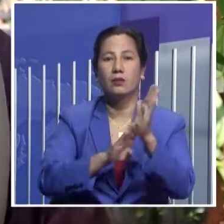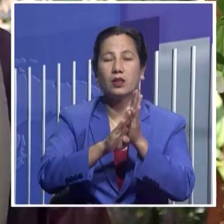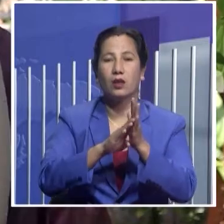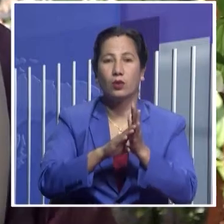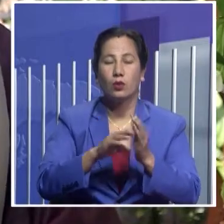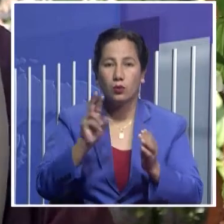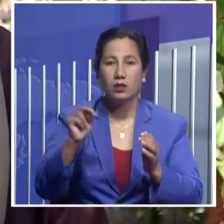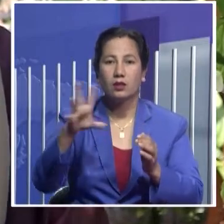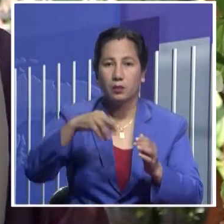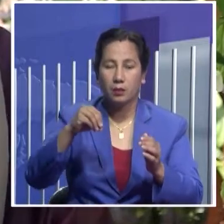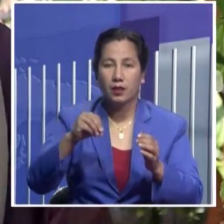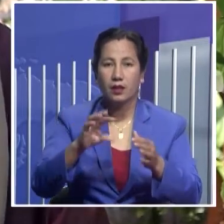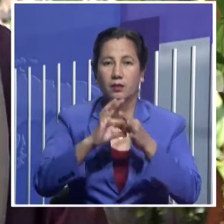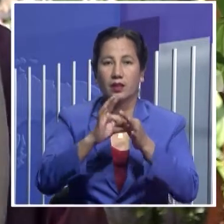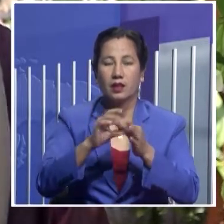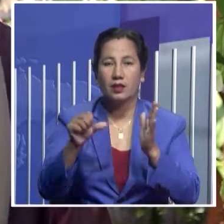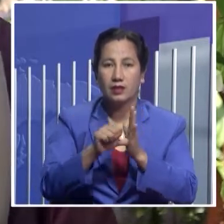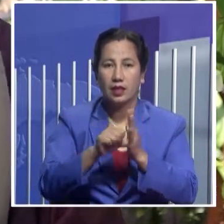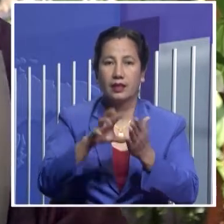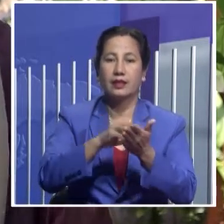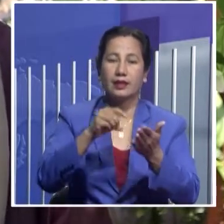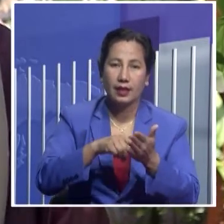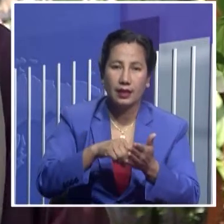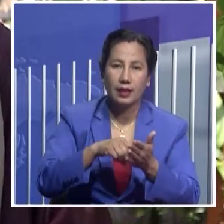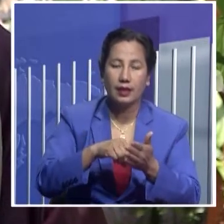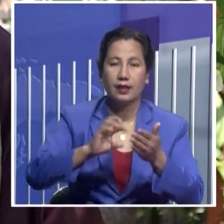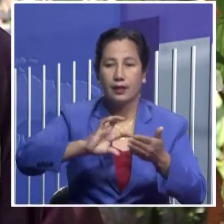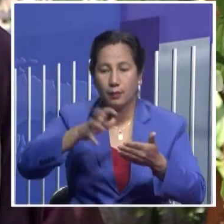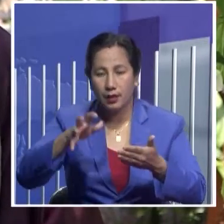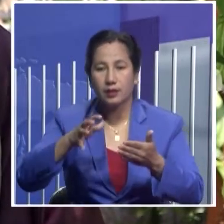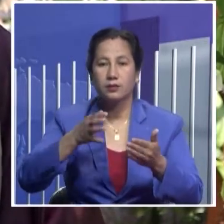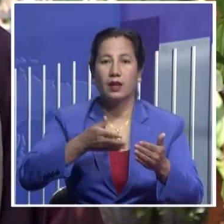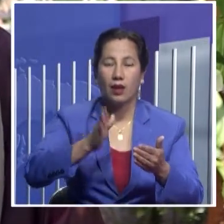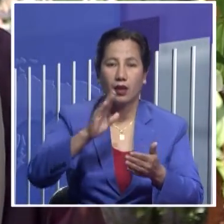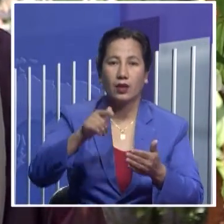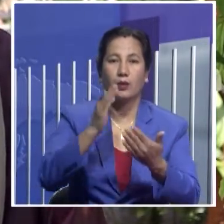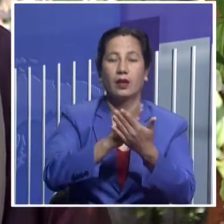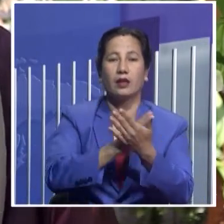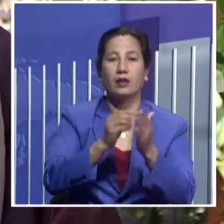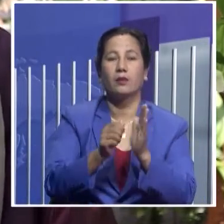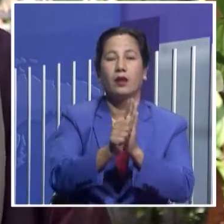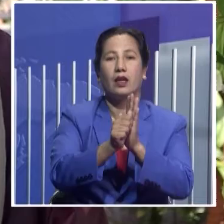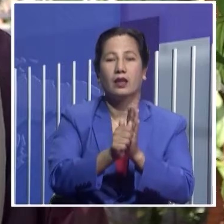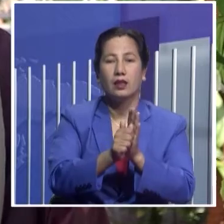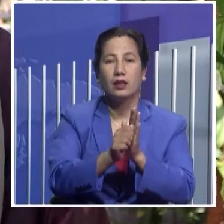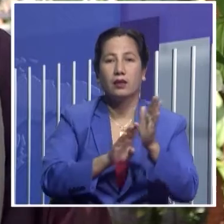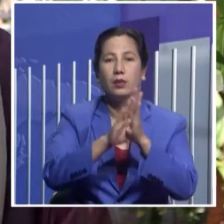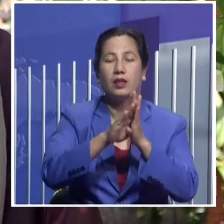मिलेर जिल्ला अनि जिल्लादेखि केन्द्र अनि प्रदेशमा लगेर त्यो कार्यक्रम अगाडि बढाएपछि अनि